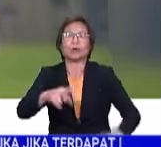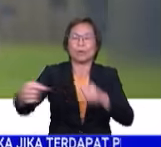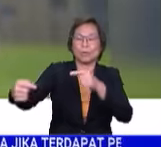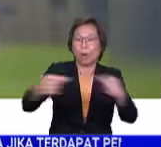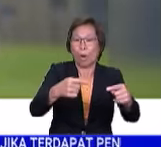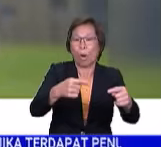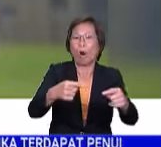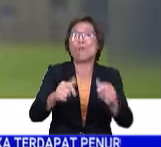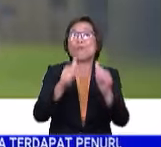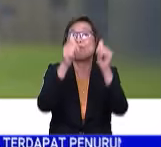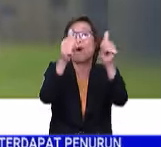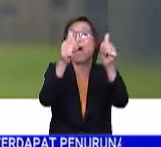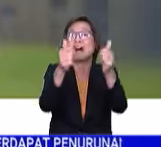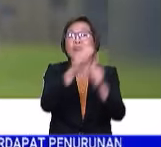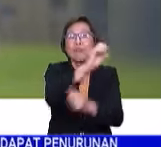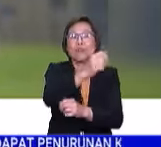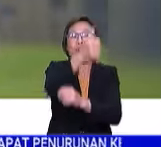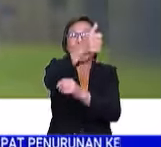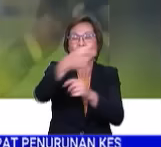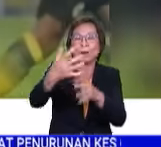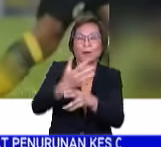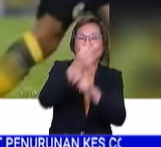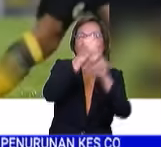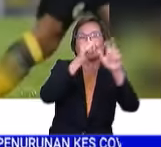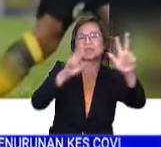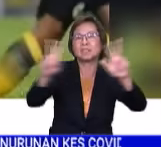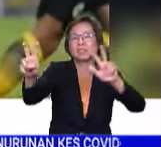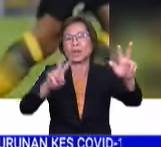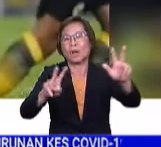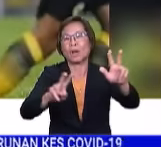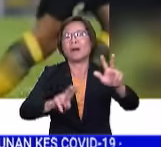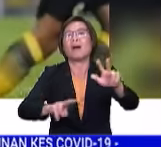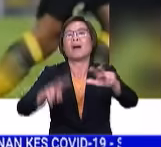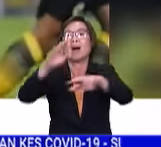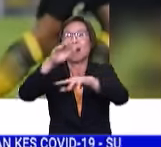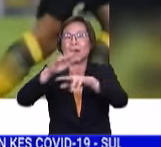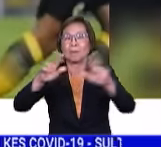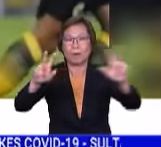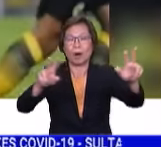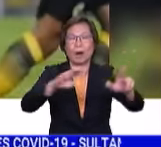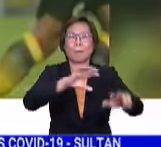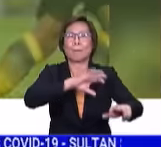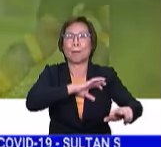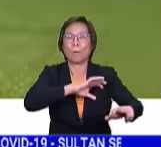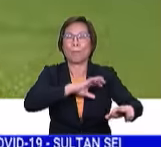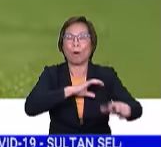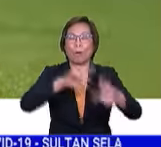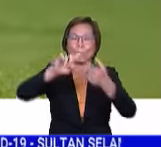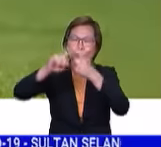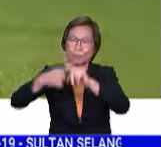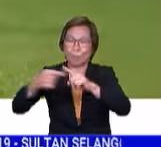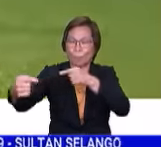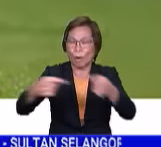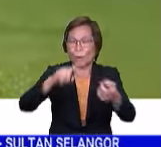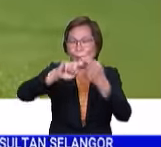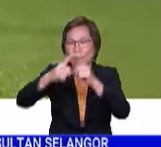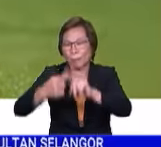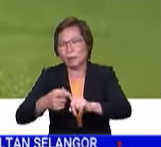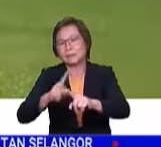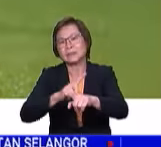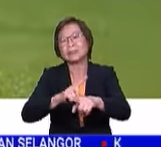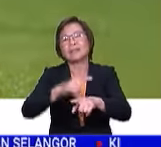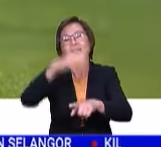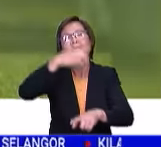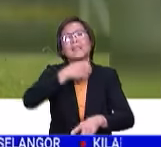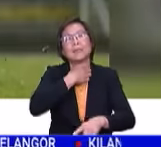kompetitif pertama dengan mencatat kemenangan 3-2 ke atas PDRM FC pada aksi persahabatan di Stadium Perak Ipoh.